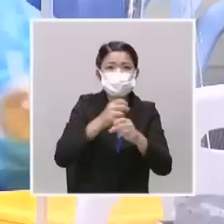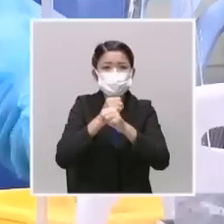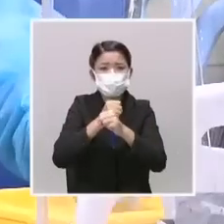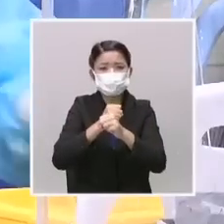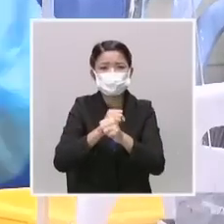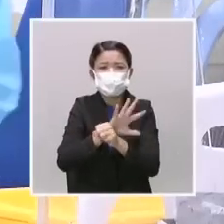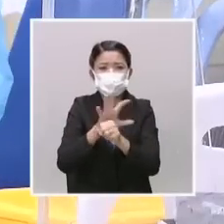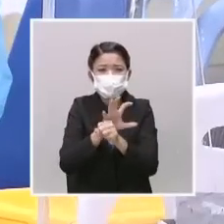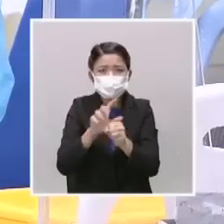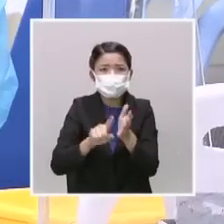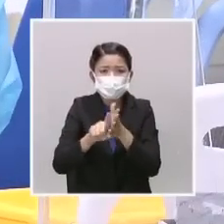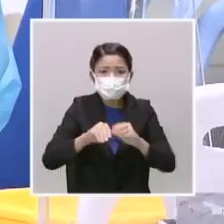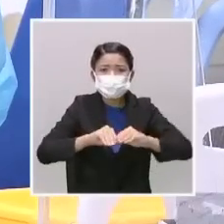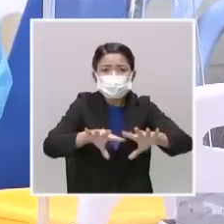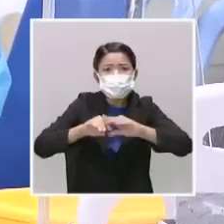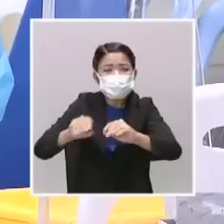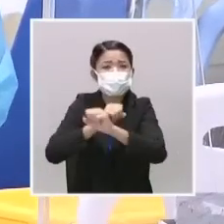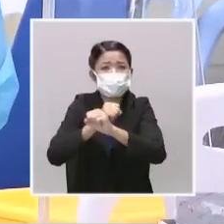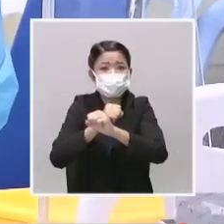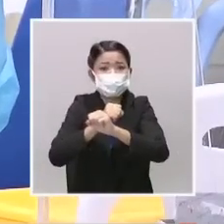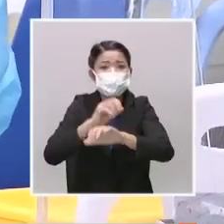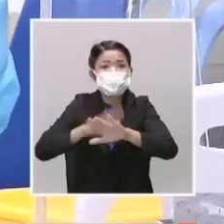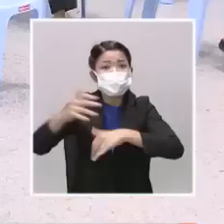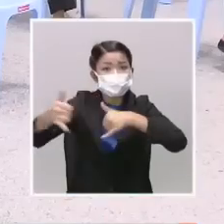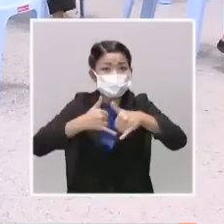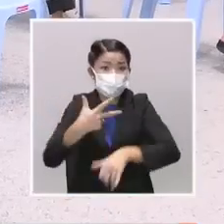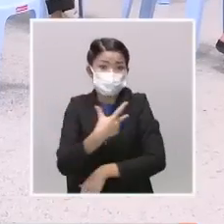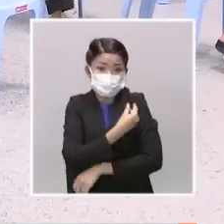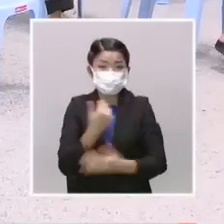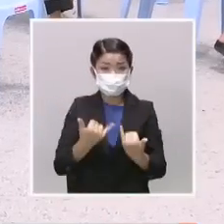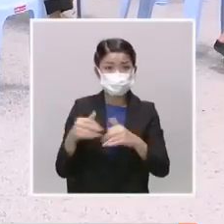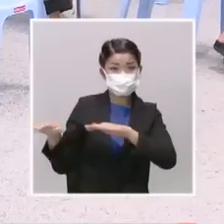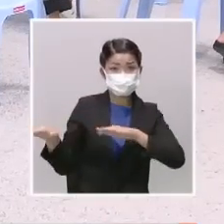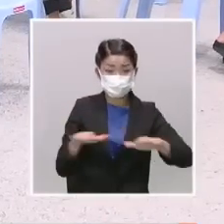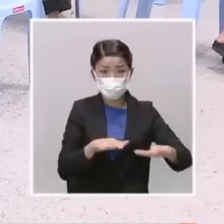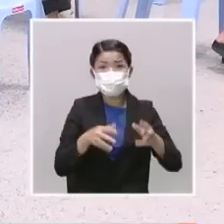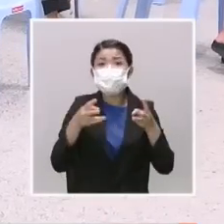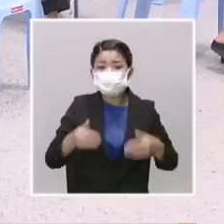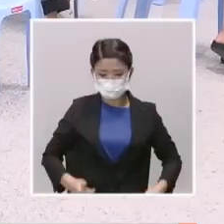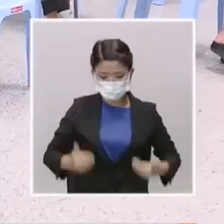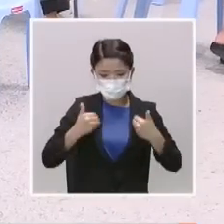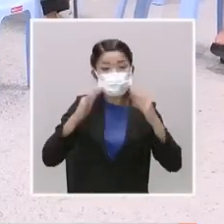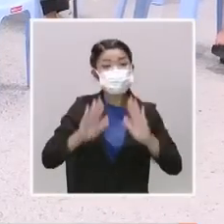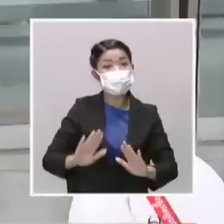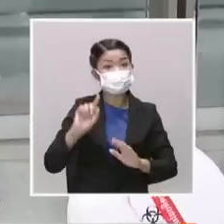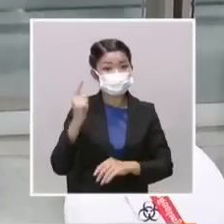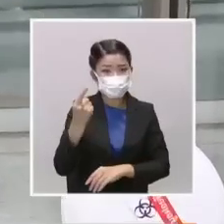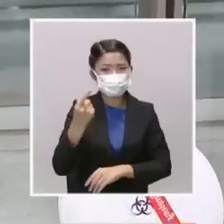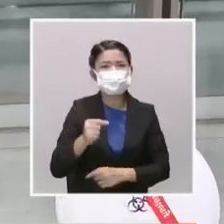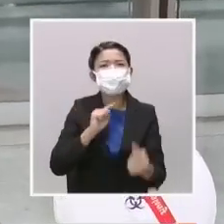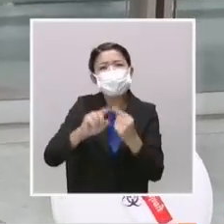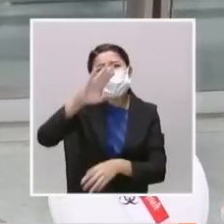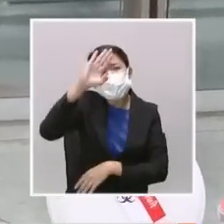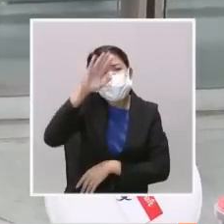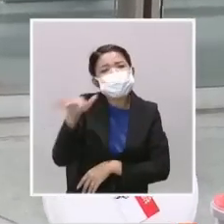คุมโรคและเข้ารับการฉีดวัคซีนซึ่งขณะนี้ก็อยู่ในช่วงเตรียมความพร้อมในการปรับวิถีชีวิตค่ะไปสู่การเป็นโรคประจ